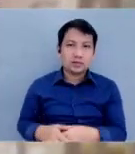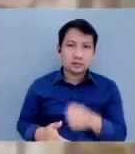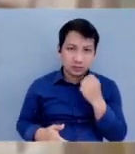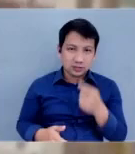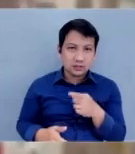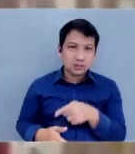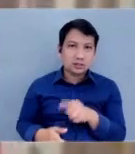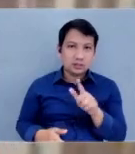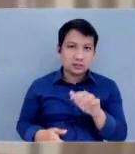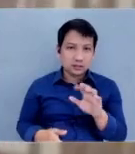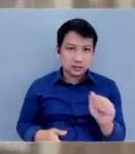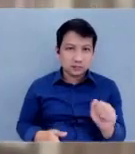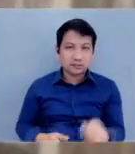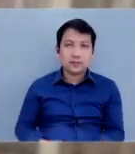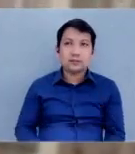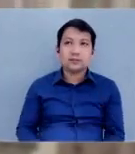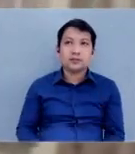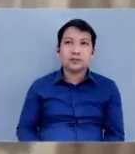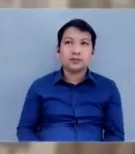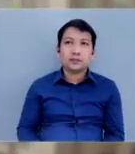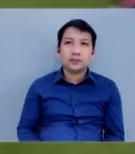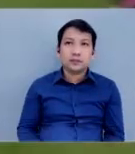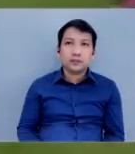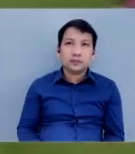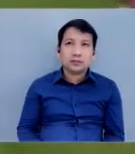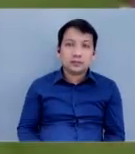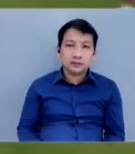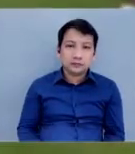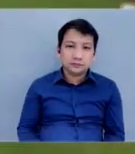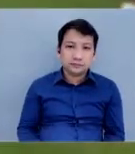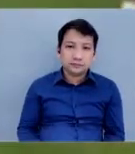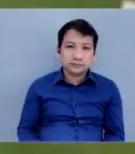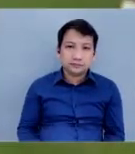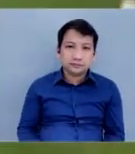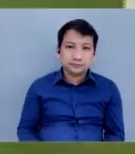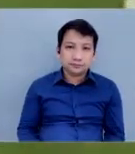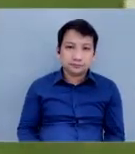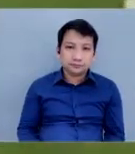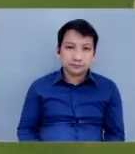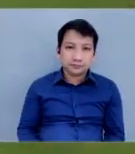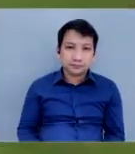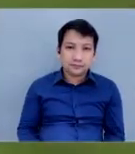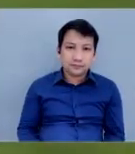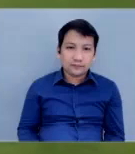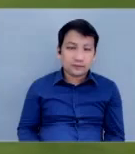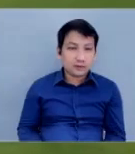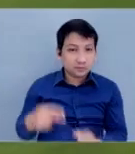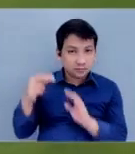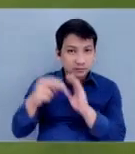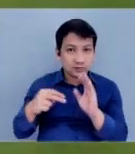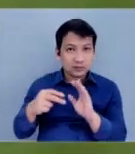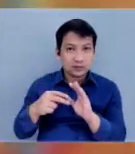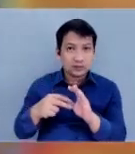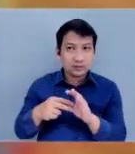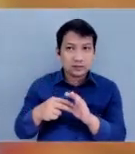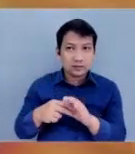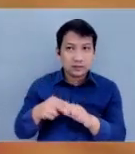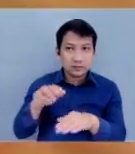Liam. And si daddy niya po atin sa kanya. Tapos, vividyohan na lang po ng daddy niya. And every after event naman